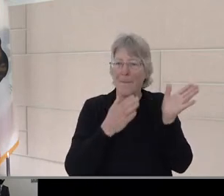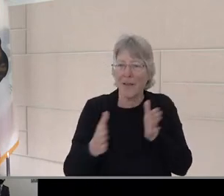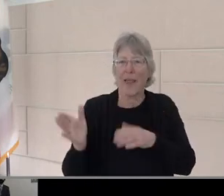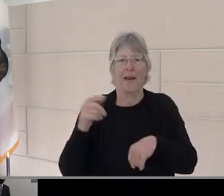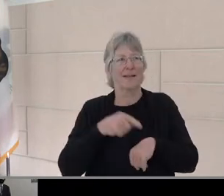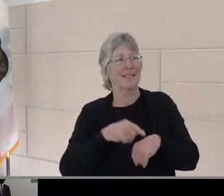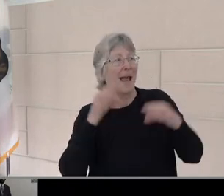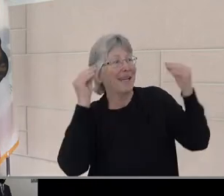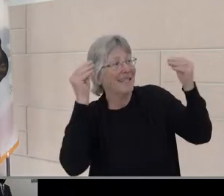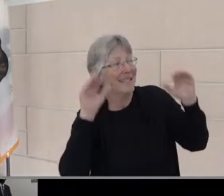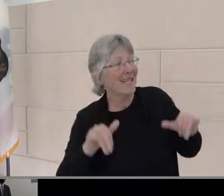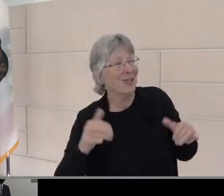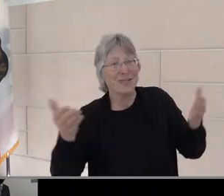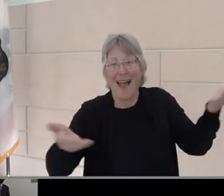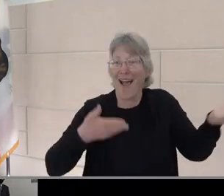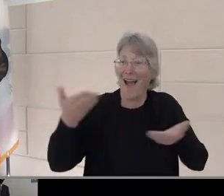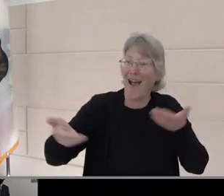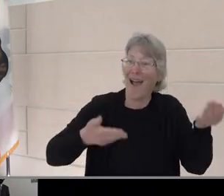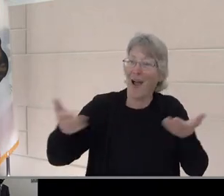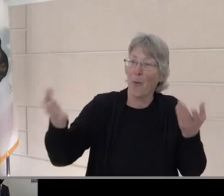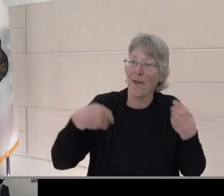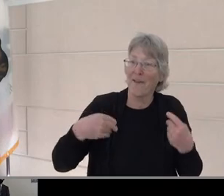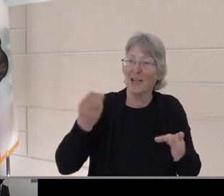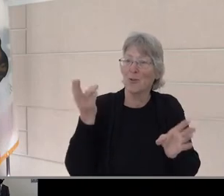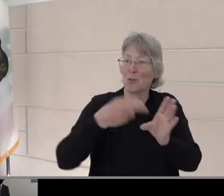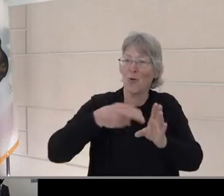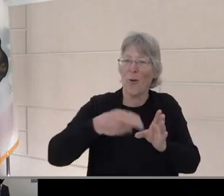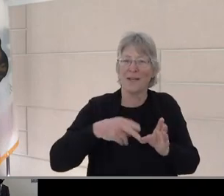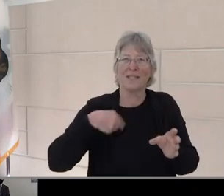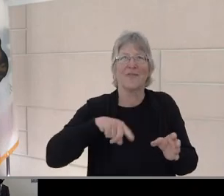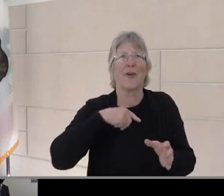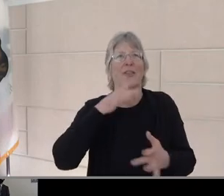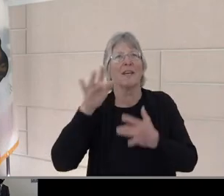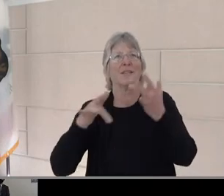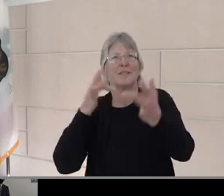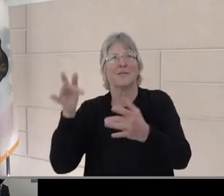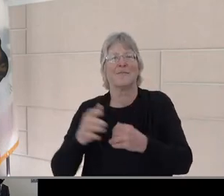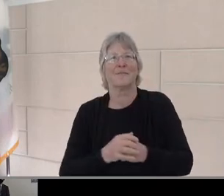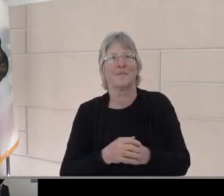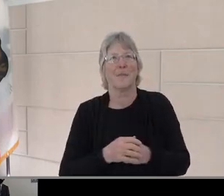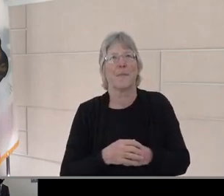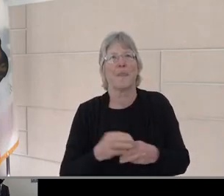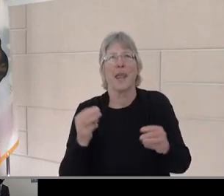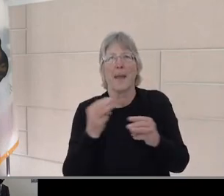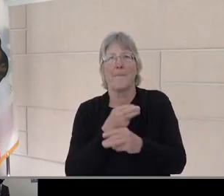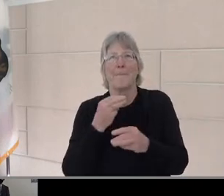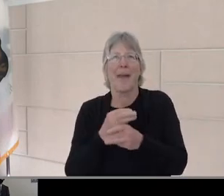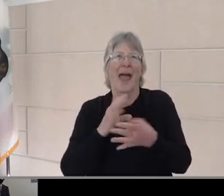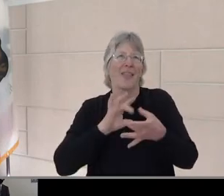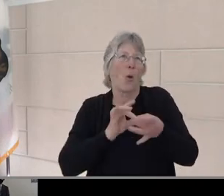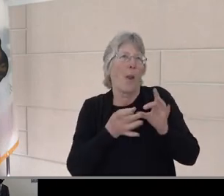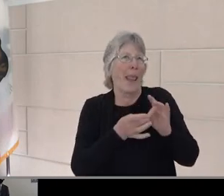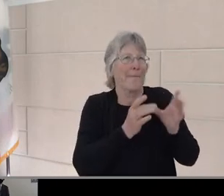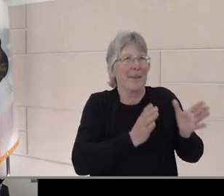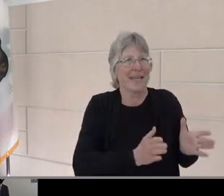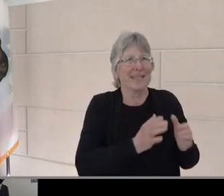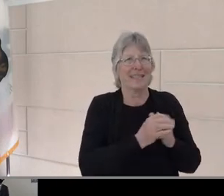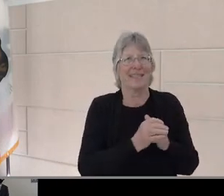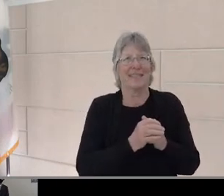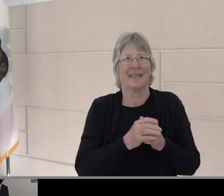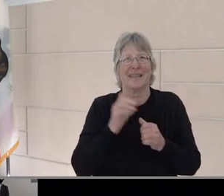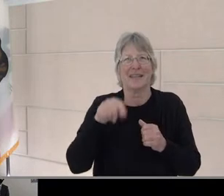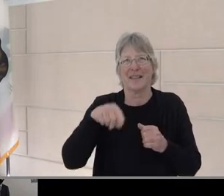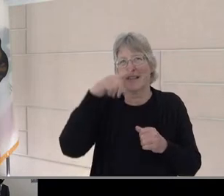វិធីទាំងអស់ហ្នឹងដូច្នេះគ្រូទាំងអស់ហ្នឹងយើងនឹងអញ្ជើញមកឲ្យចូលរួមនៅក្នុងកម្មវិធីនេះនៅយើងពីគណិតវិទ្